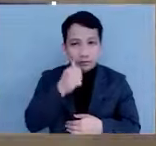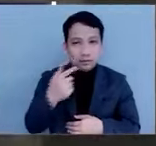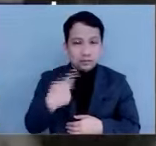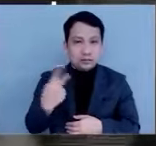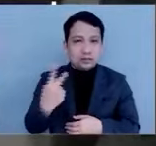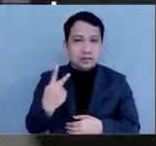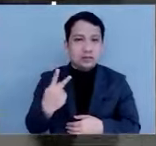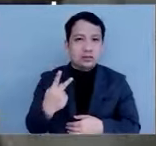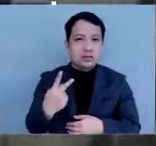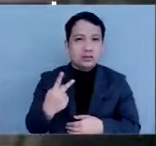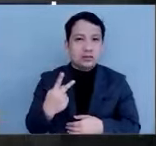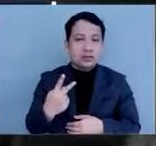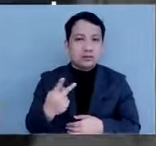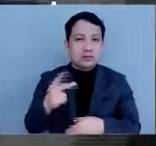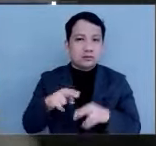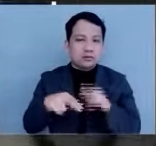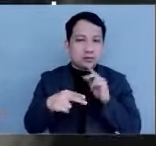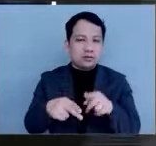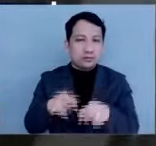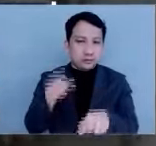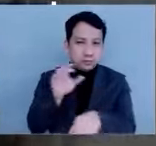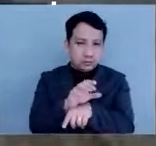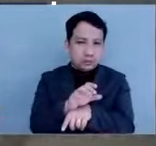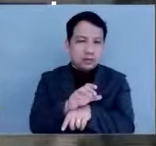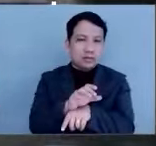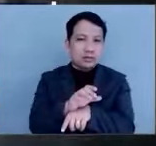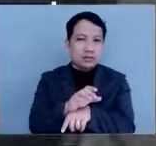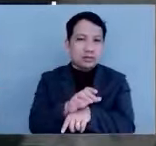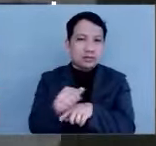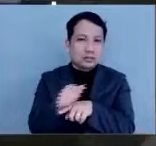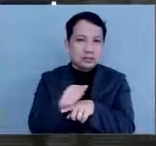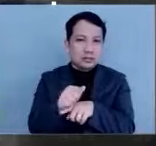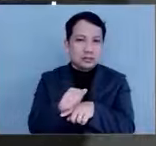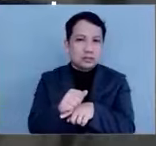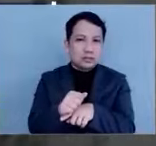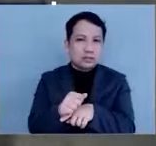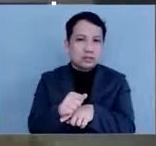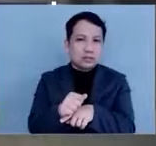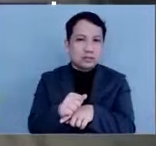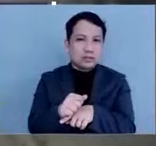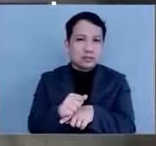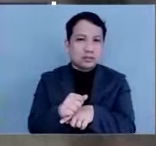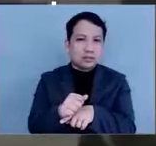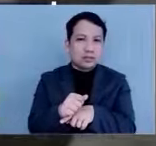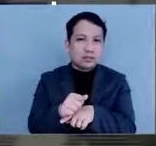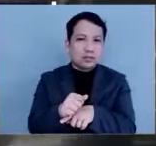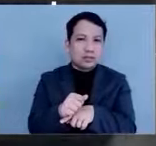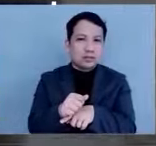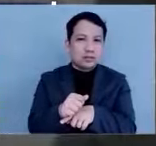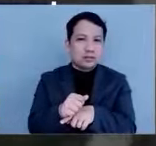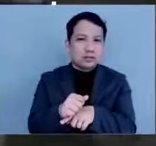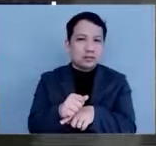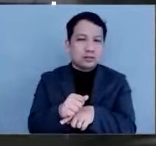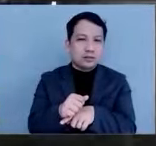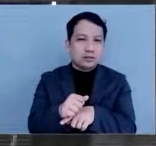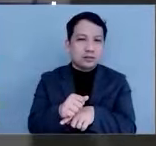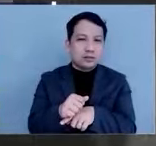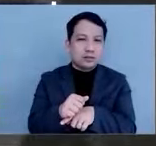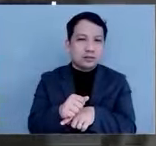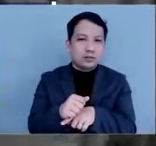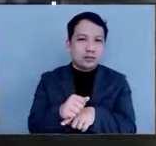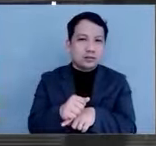Pero ang lalaki niyan, pilit na hinabol ang umaandar ng tren. Pagkaakit niya sa pintuan, Napaupo siya matapos mawalan ng balanse.